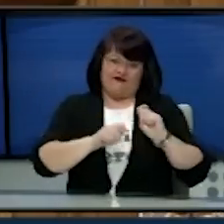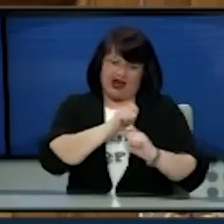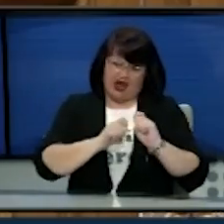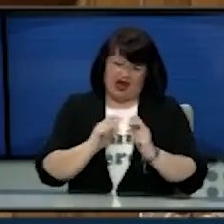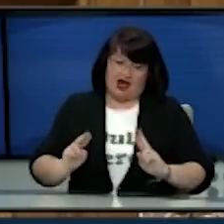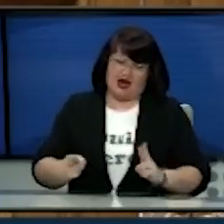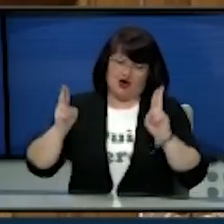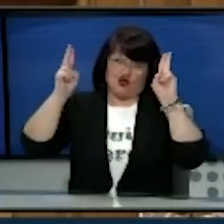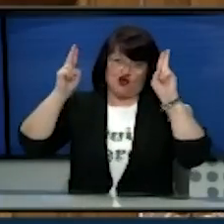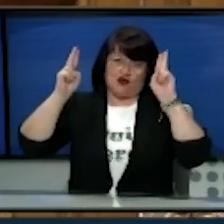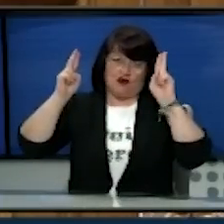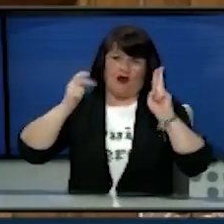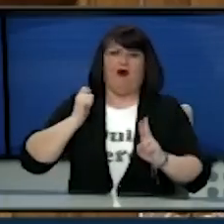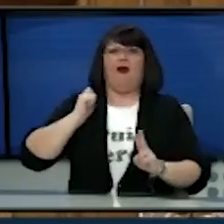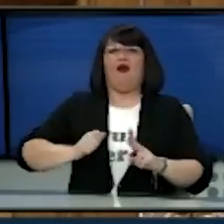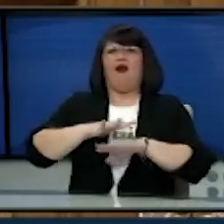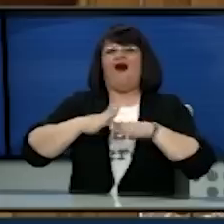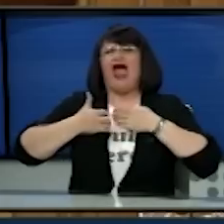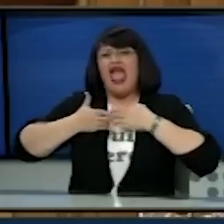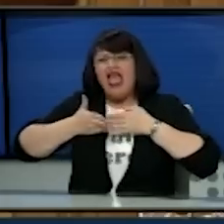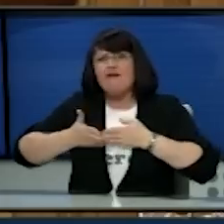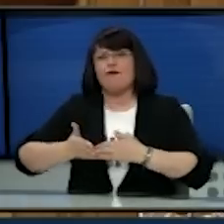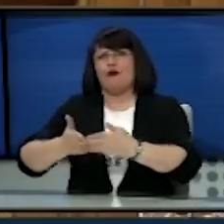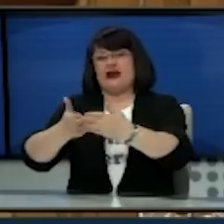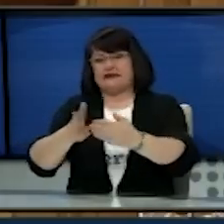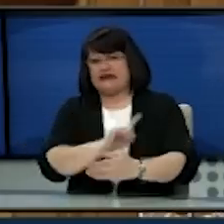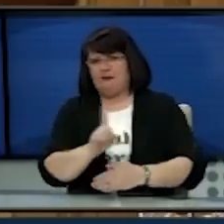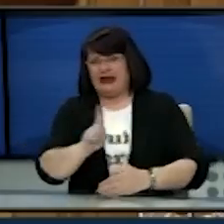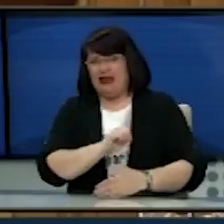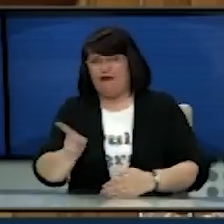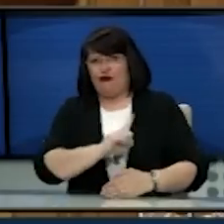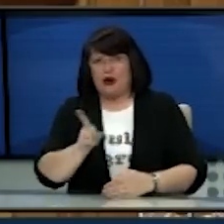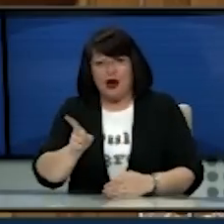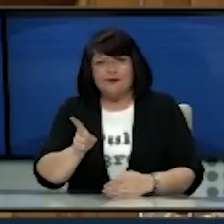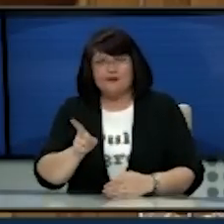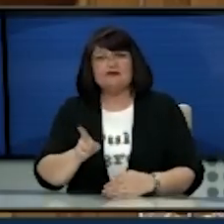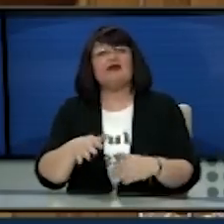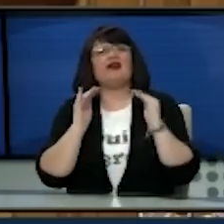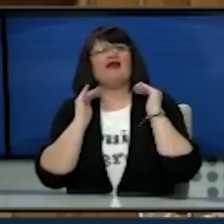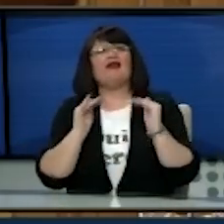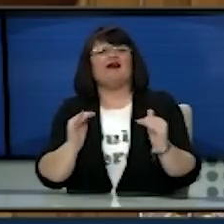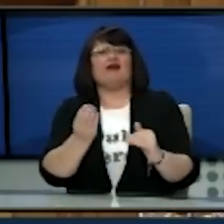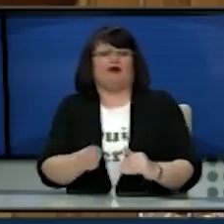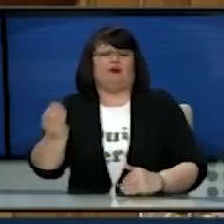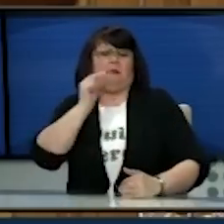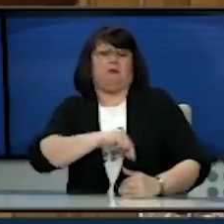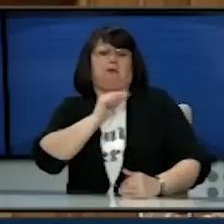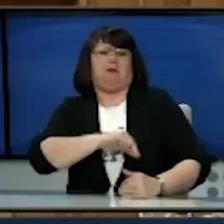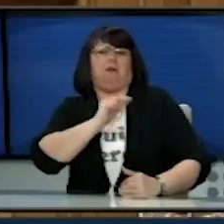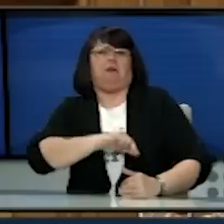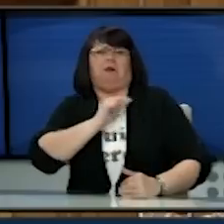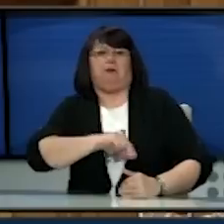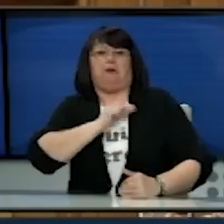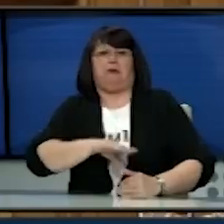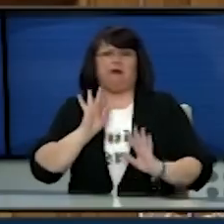οι εφοπλιστές που μεταφέρουν το υγροποιημένο φυσικό αέριο θα συνεχίσουν να καταγράφουν τεράστια κέρδη